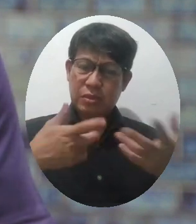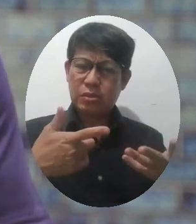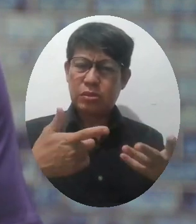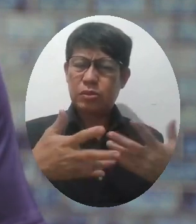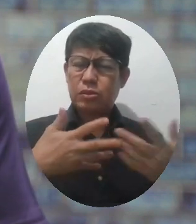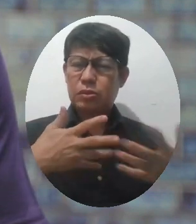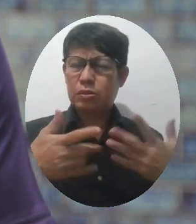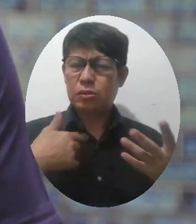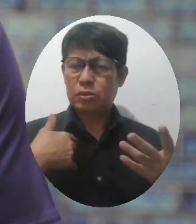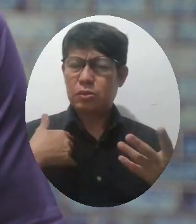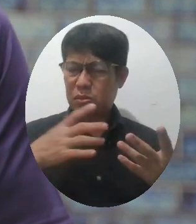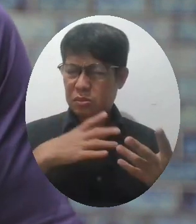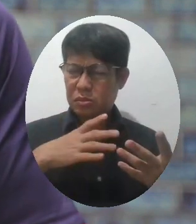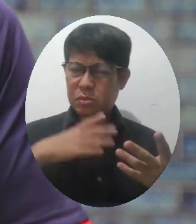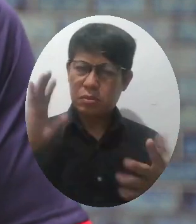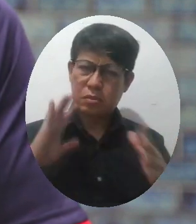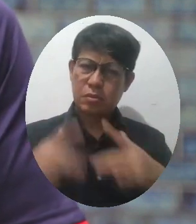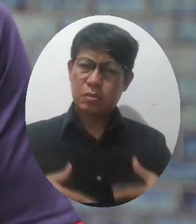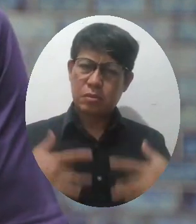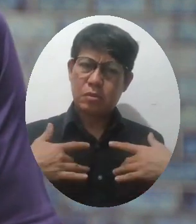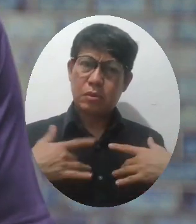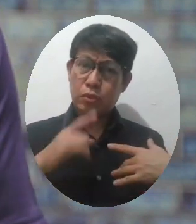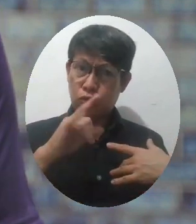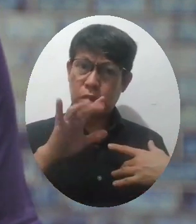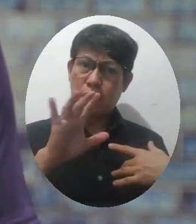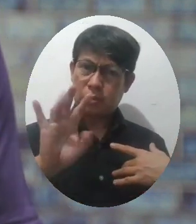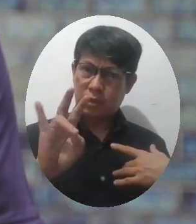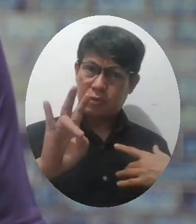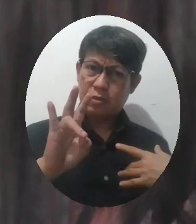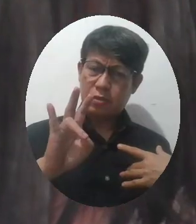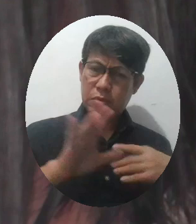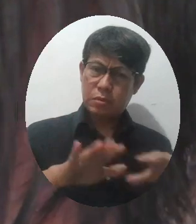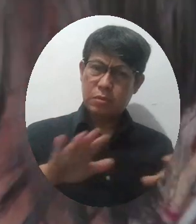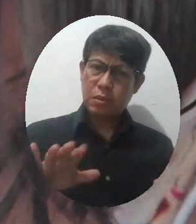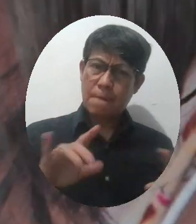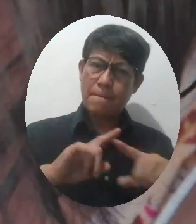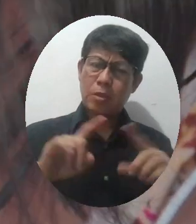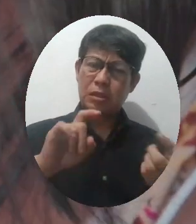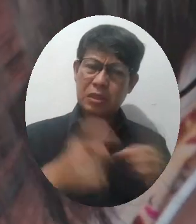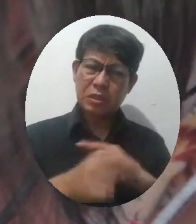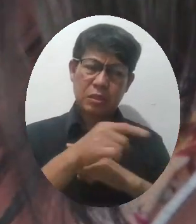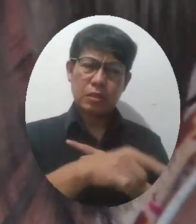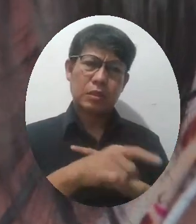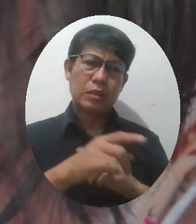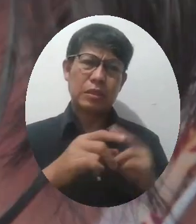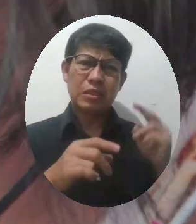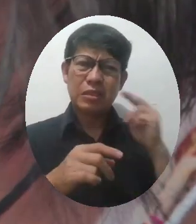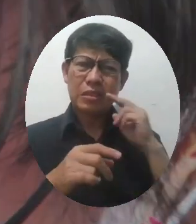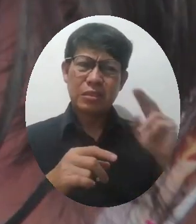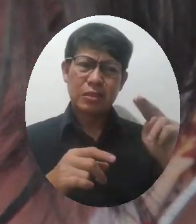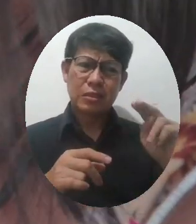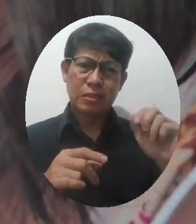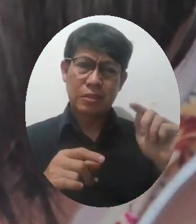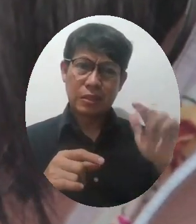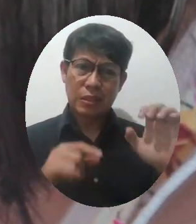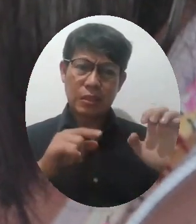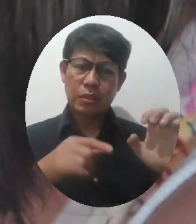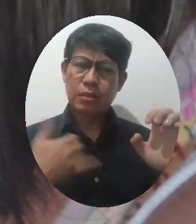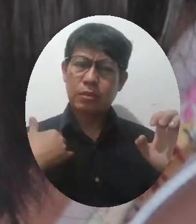pangangailangan ng kanilang 7 anak. Ang lahat ng yan ay nagbago nang ipinanganak si Natalie.